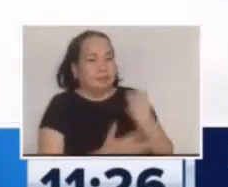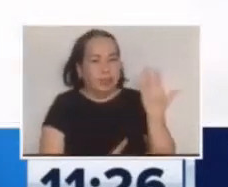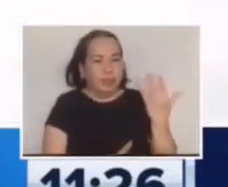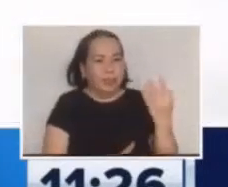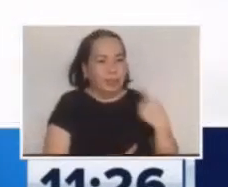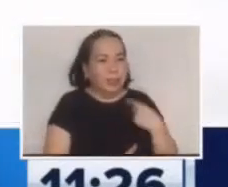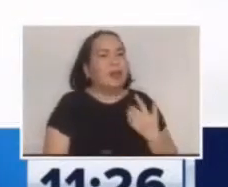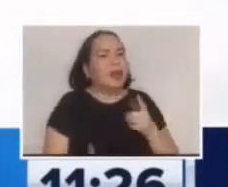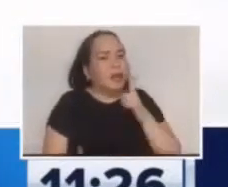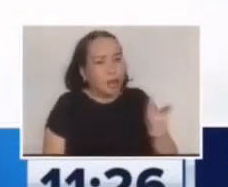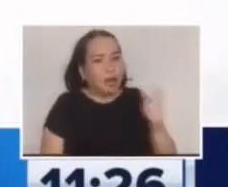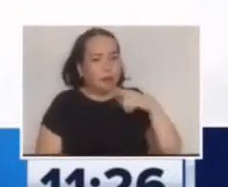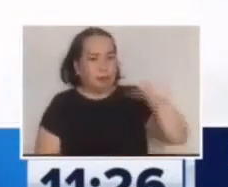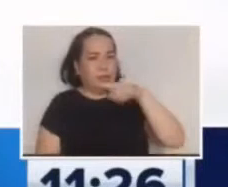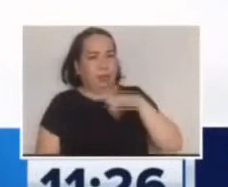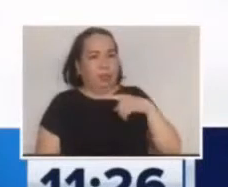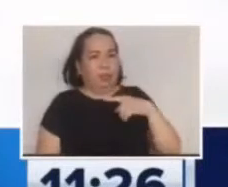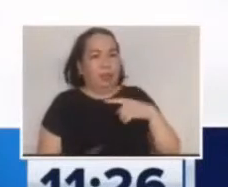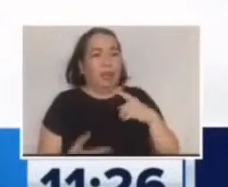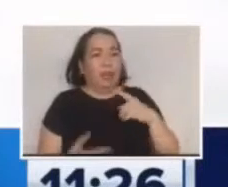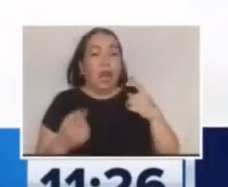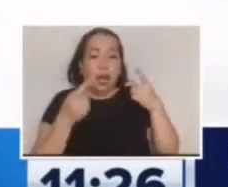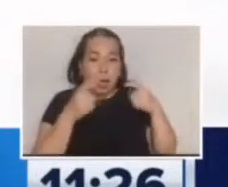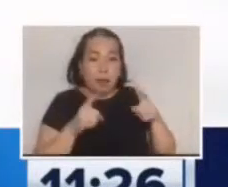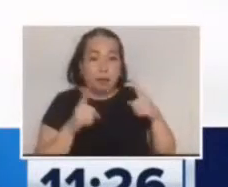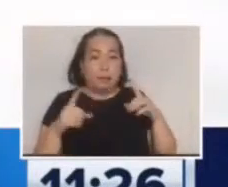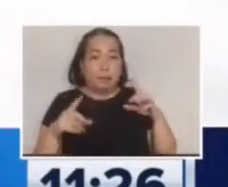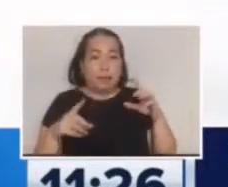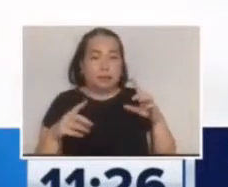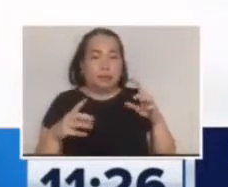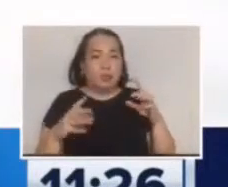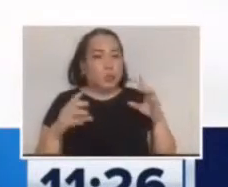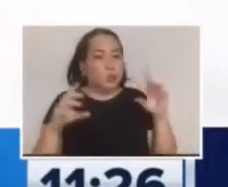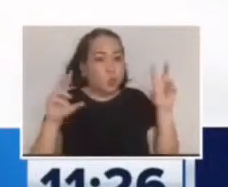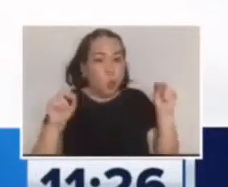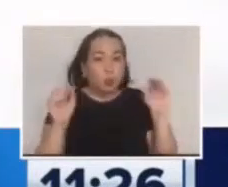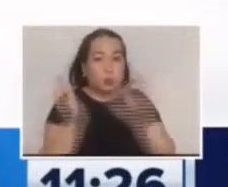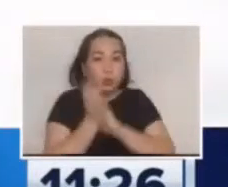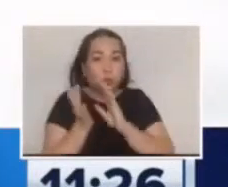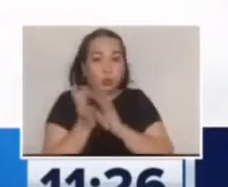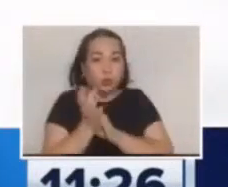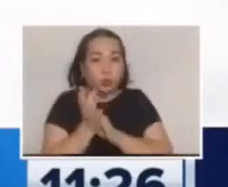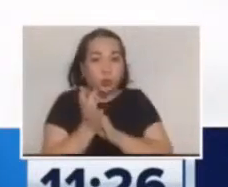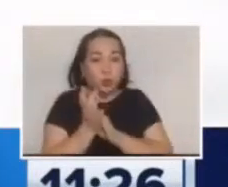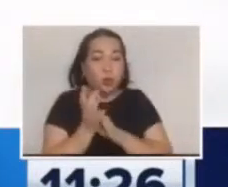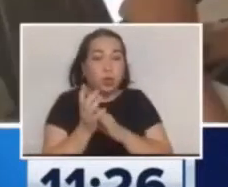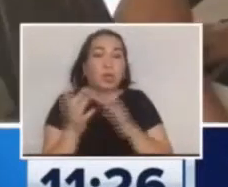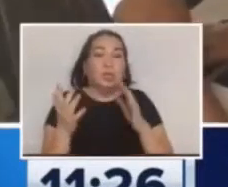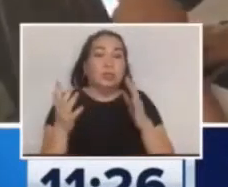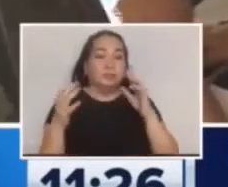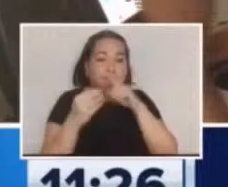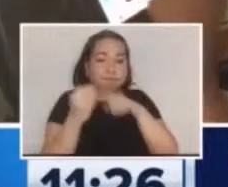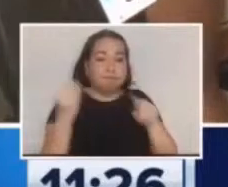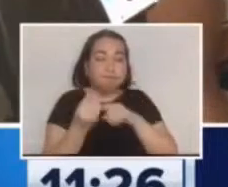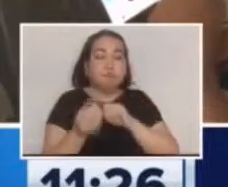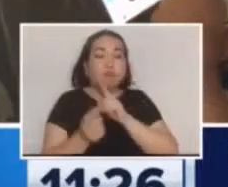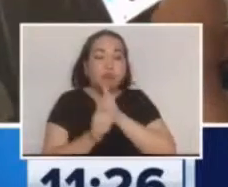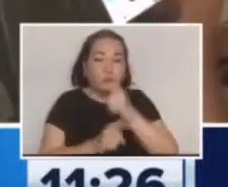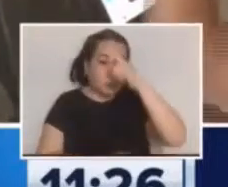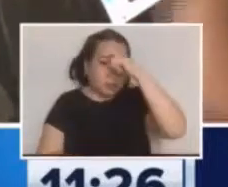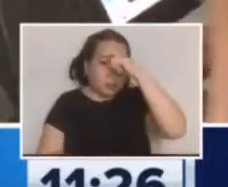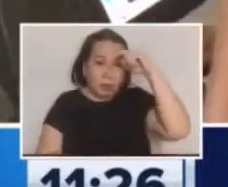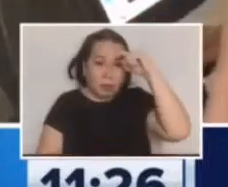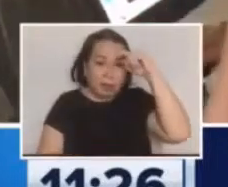po ni Yusek Nepo na may panahon nga para paghandaan namin. So minomonitor po ng ating ICTS yung